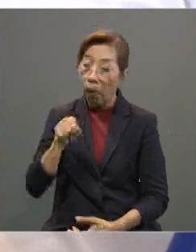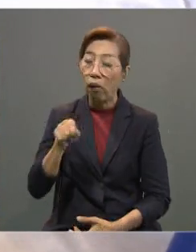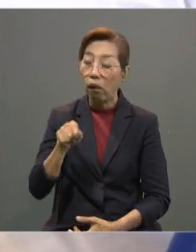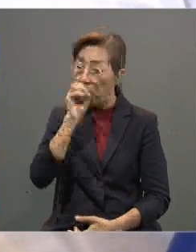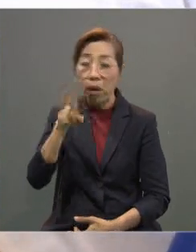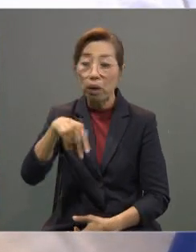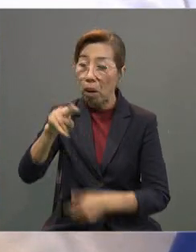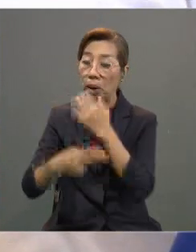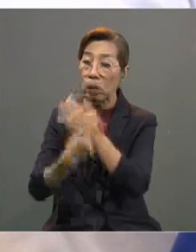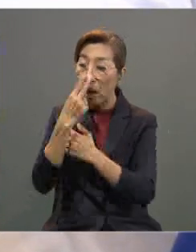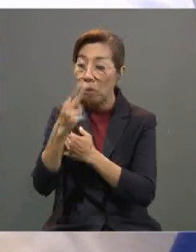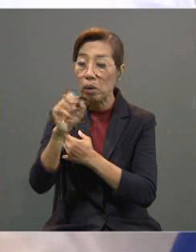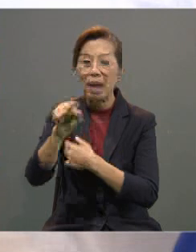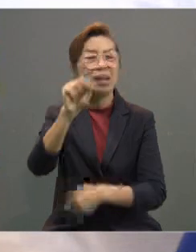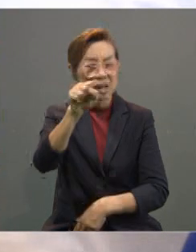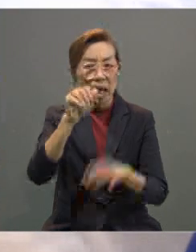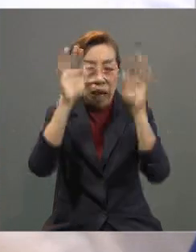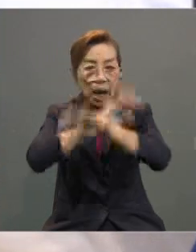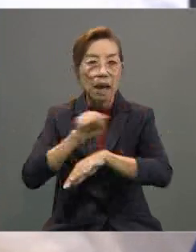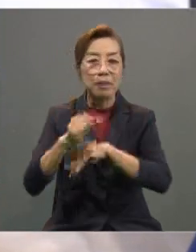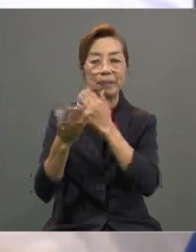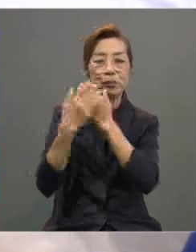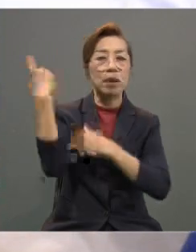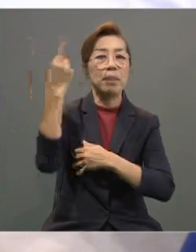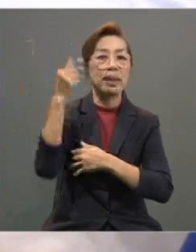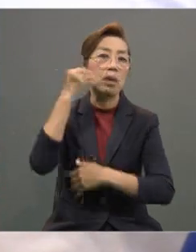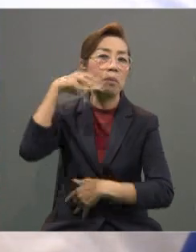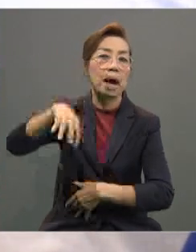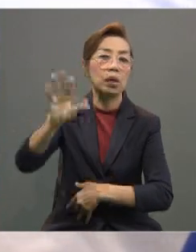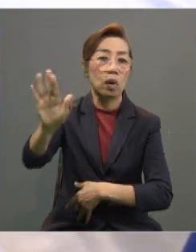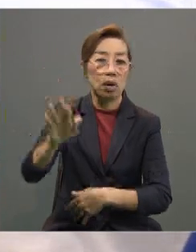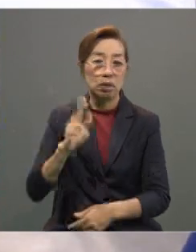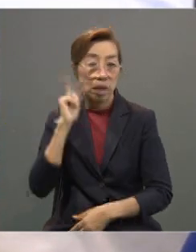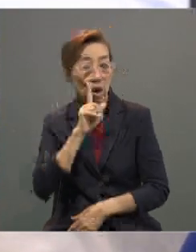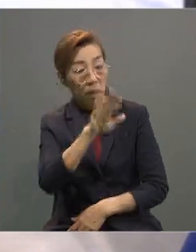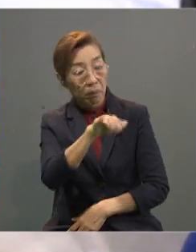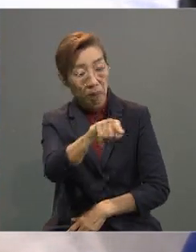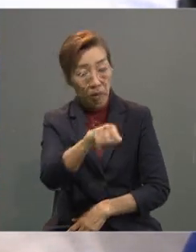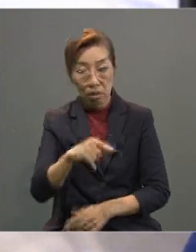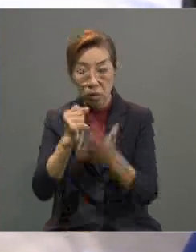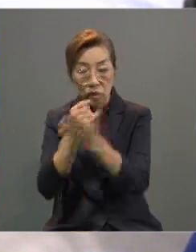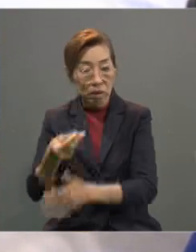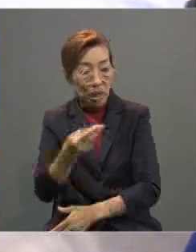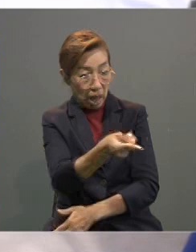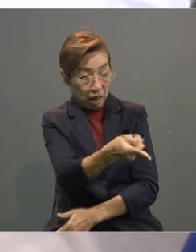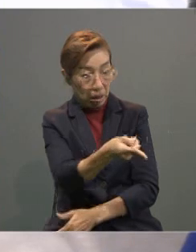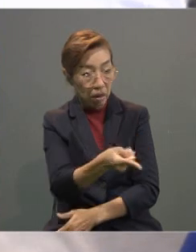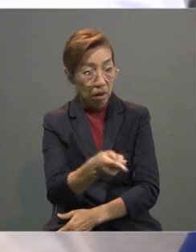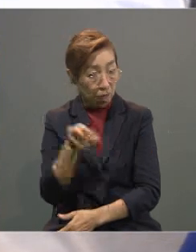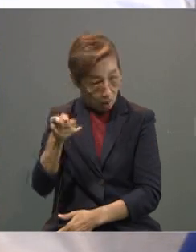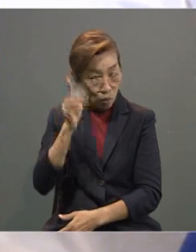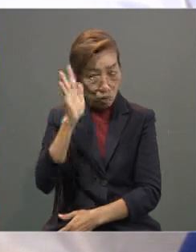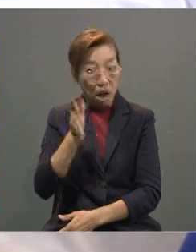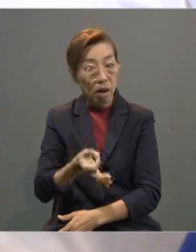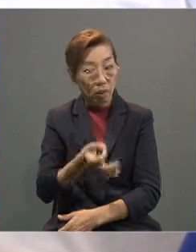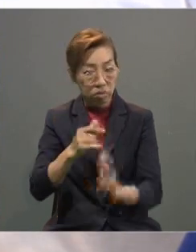ค่ะเหมือนกับว่าชักชวนไปเที่ยวที่บ้านด้วยอะค่ะ น้องตอนที่เขาเสพบอกเขาเสพยาตอนเขาให้เราเสพยาตอนนั้นเขาเสพยาอยู่ด้วย